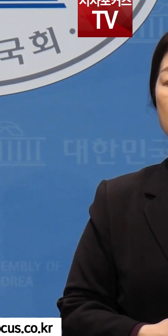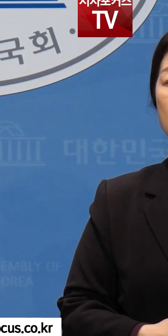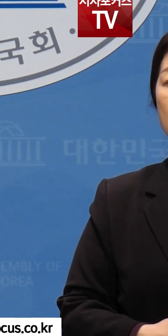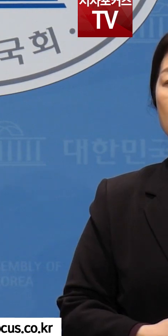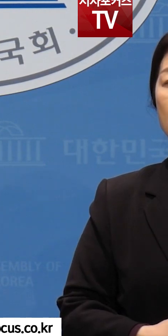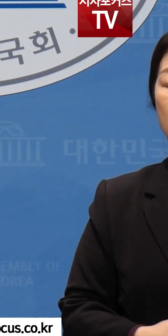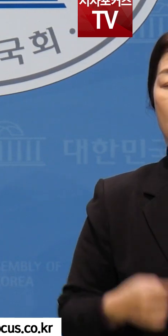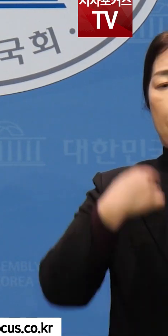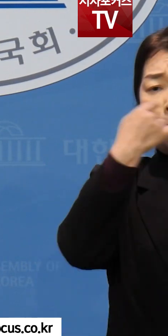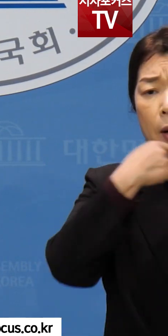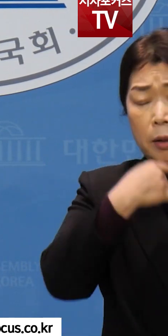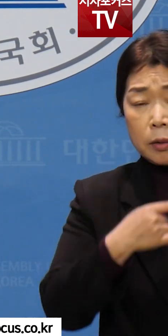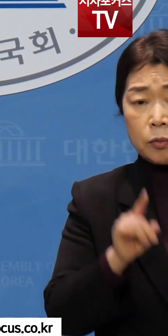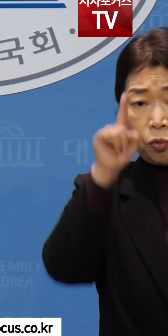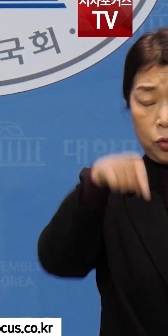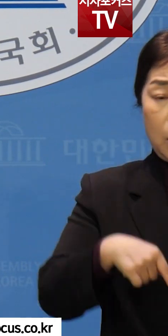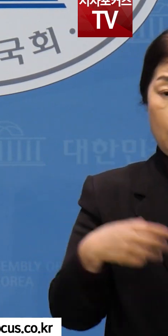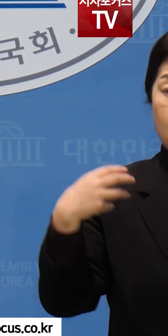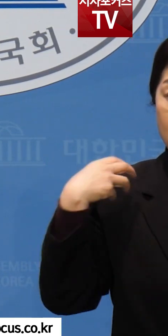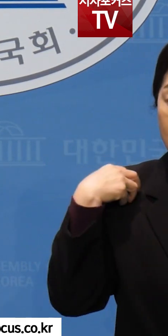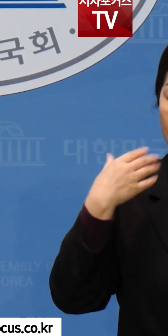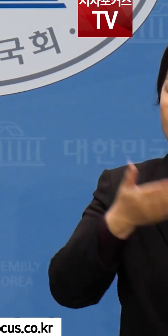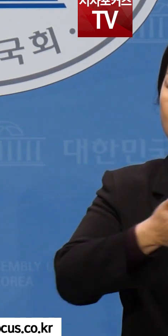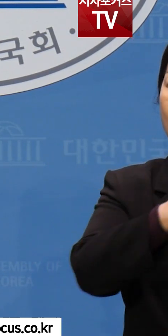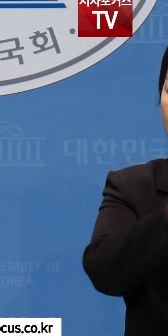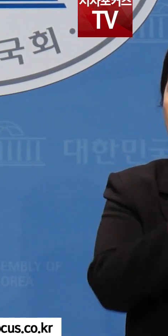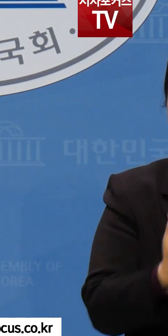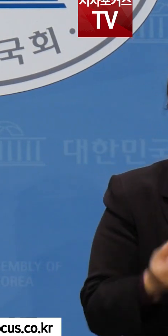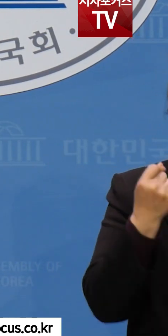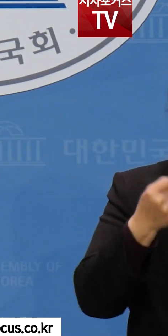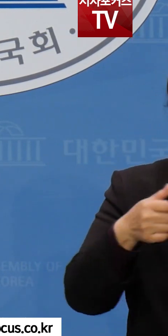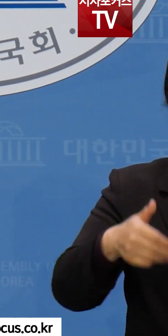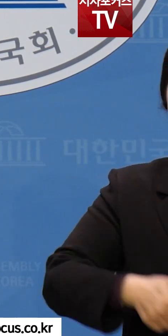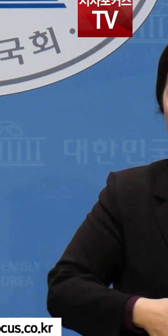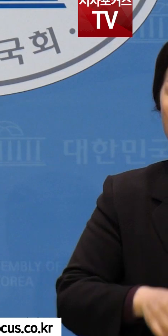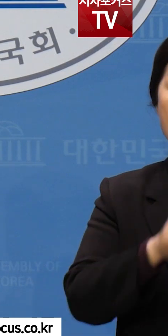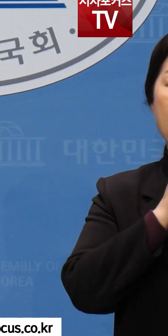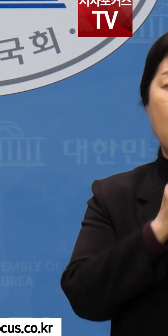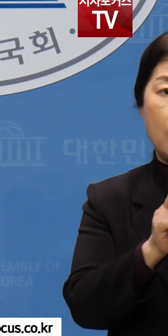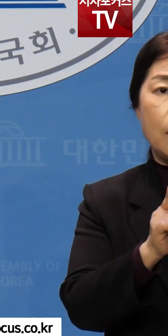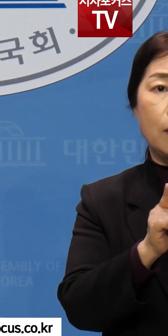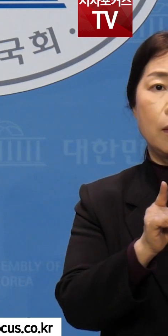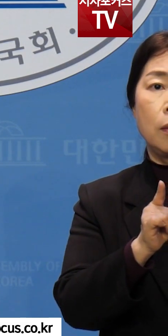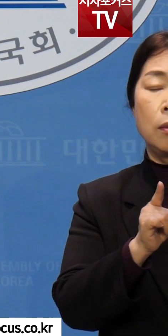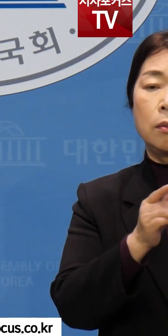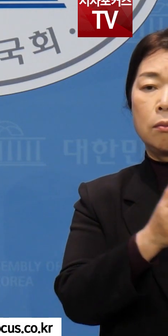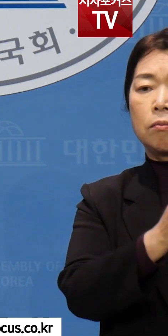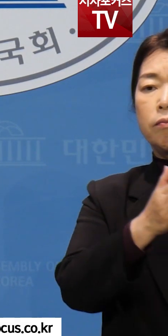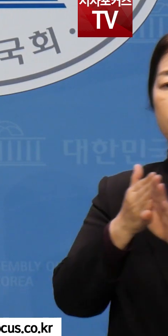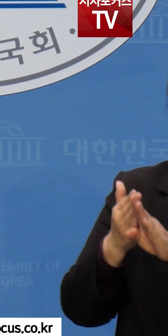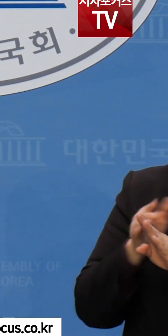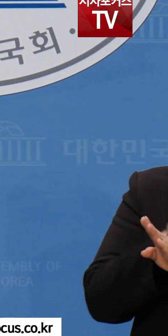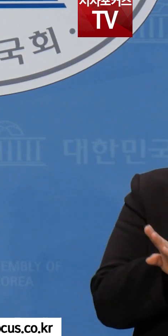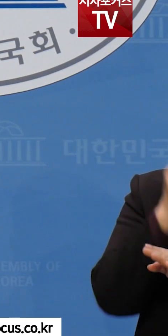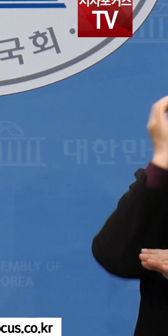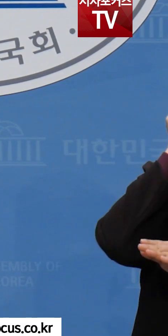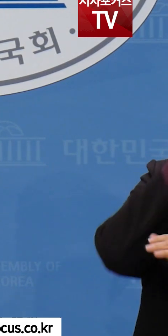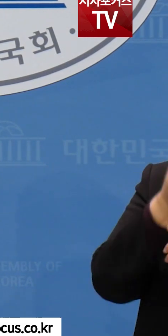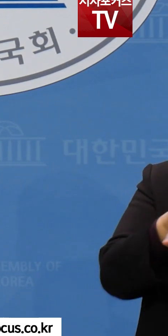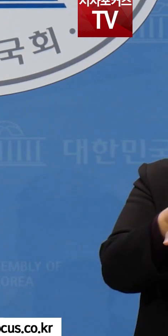앞에서는 우주항공청 설립이 조속히 필요하다고 하면서 뒤에서는 발목을